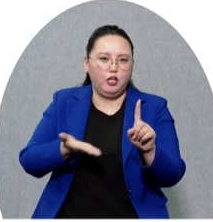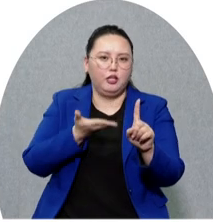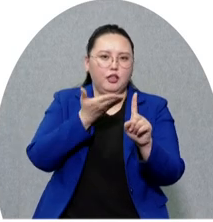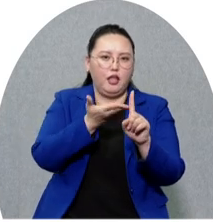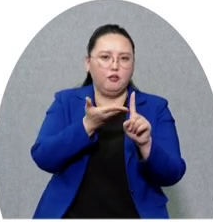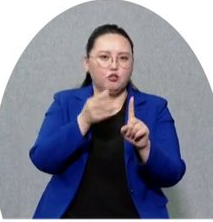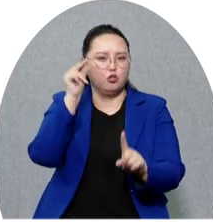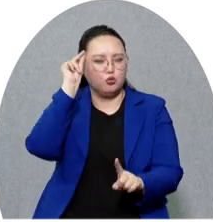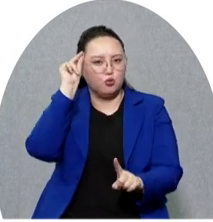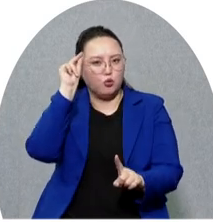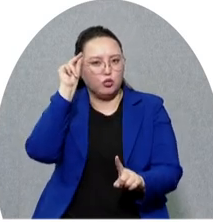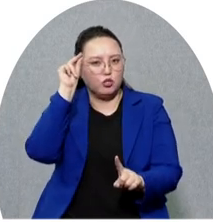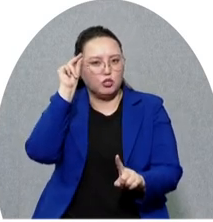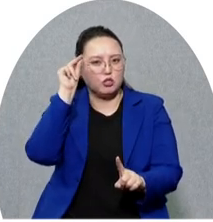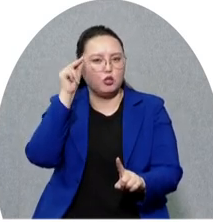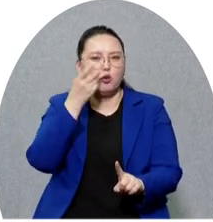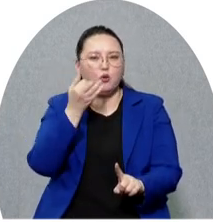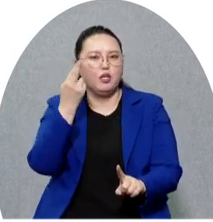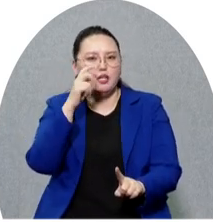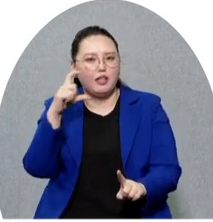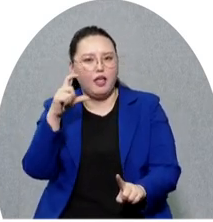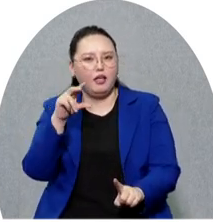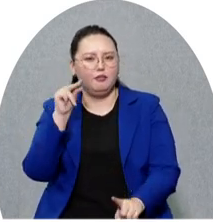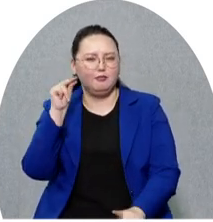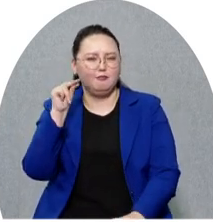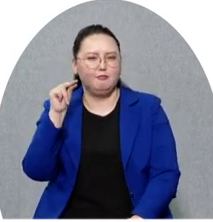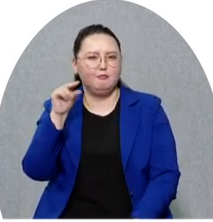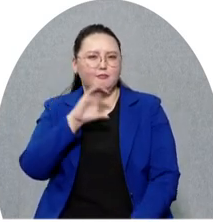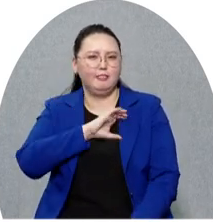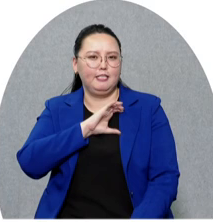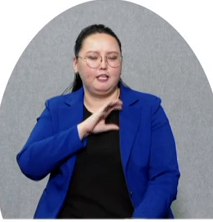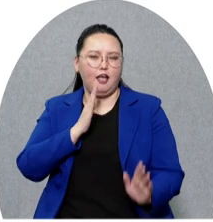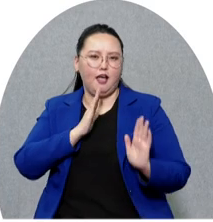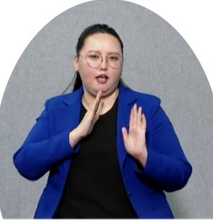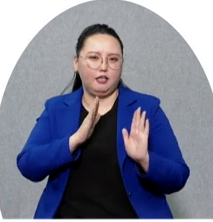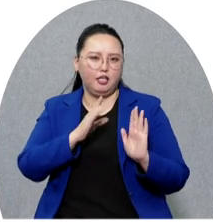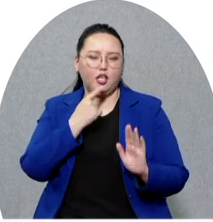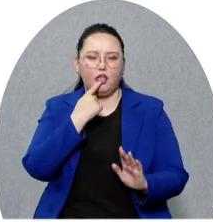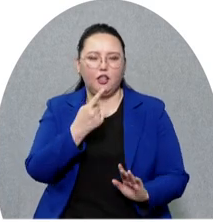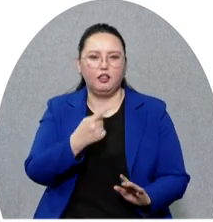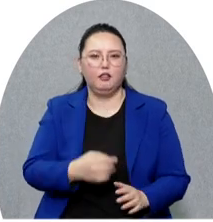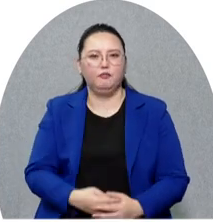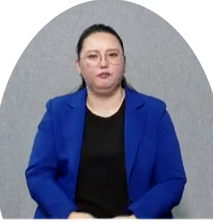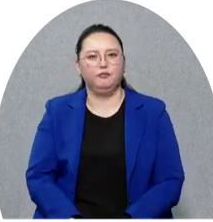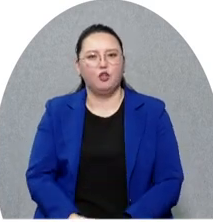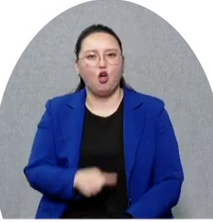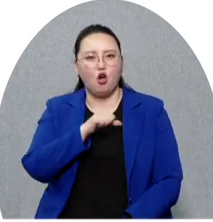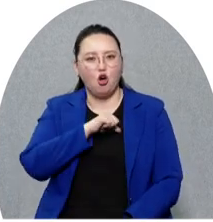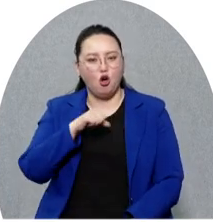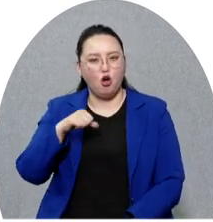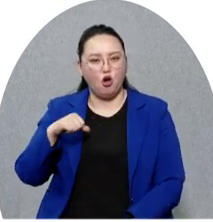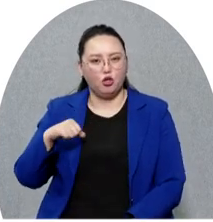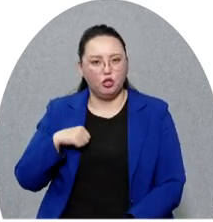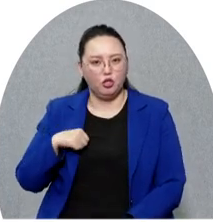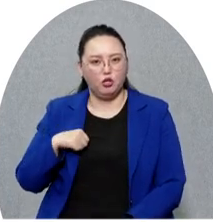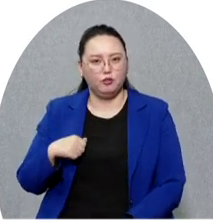ү суралцах үйл дүү бэн. Чин сэтгэл хэчээбэн хандах үеиг хэлнэ.